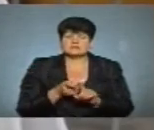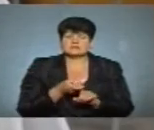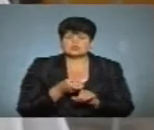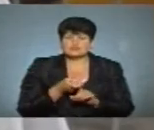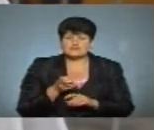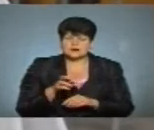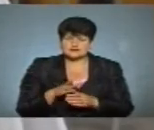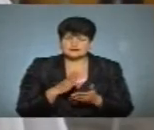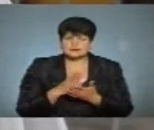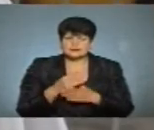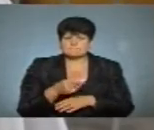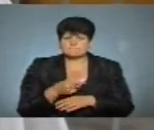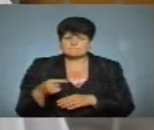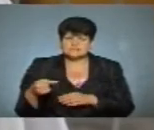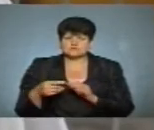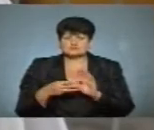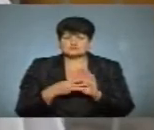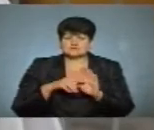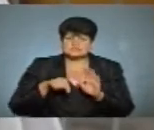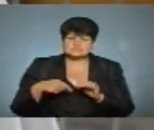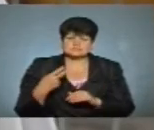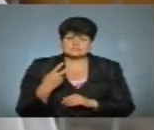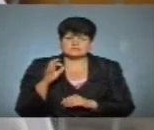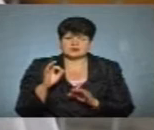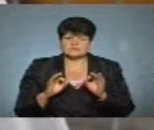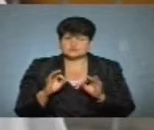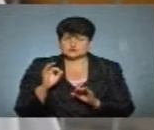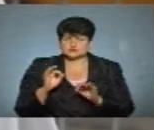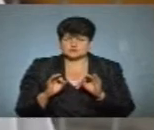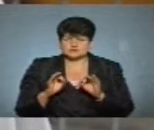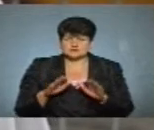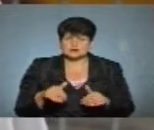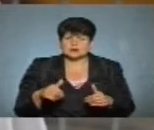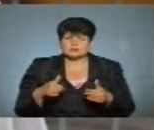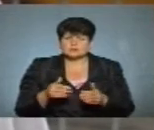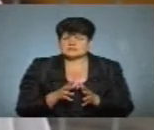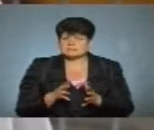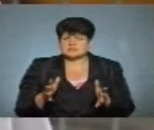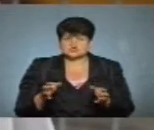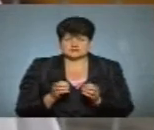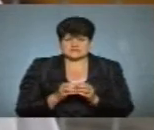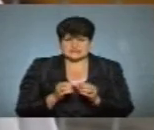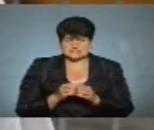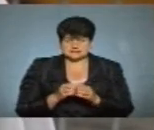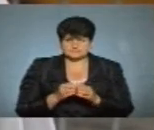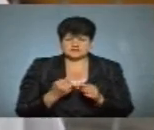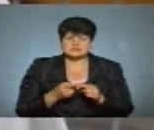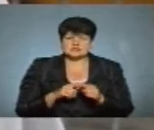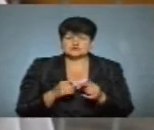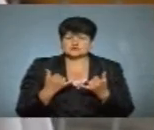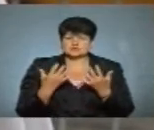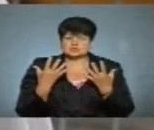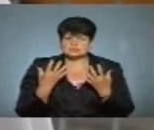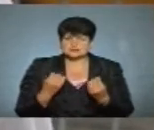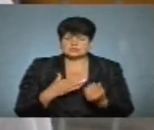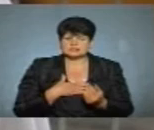який складає мінус 8,2% при рекомендованому не більше 10. Тобто на сьогодні наша